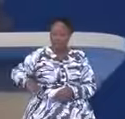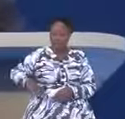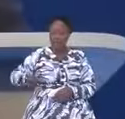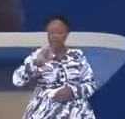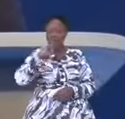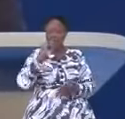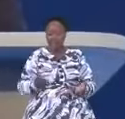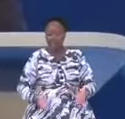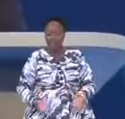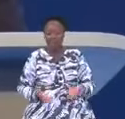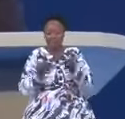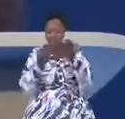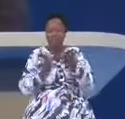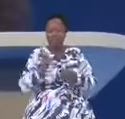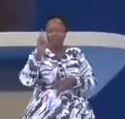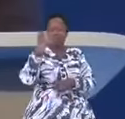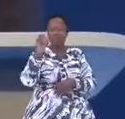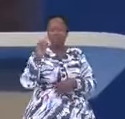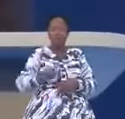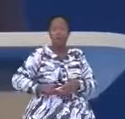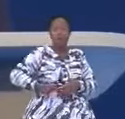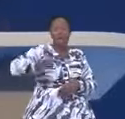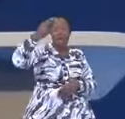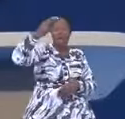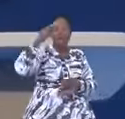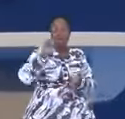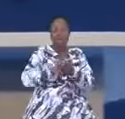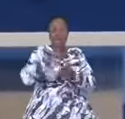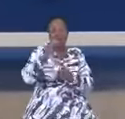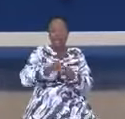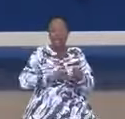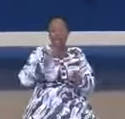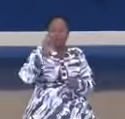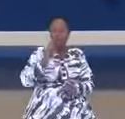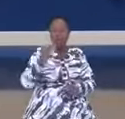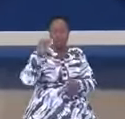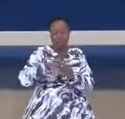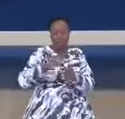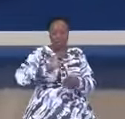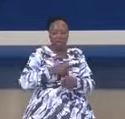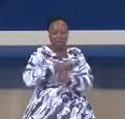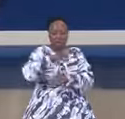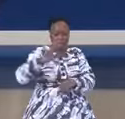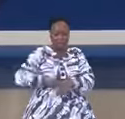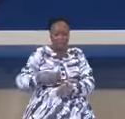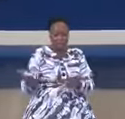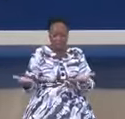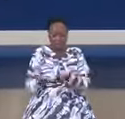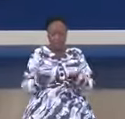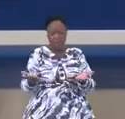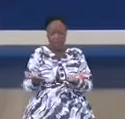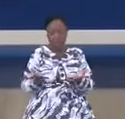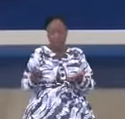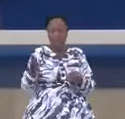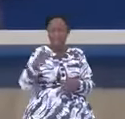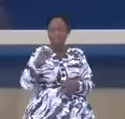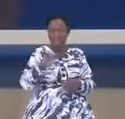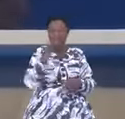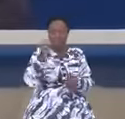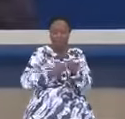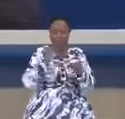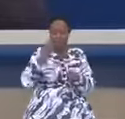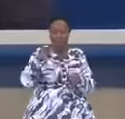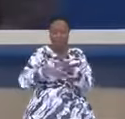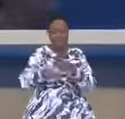pour que tout le monde à notre nation ici tout le monde dans toutes les nations partout tout le